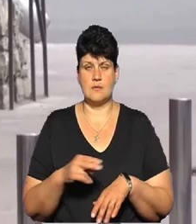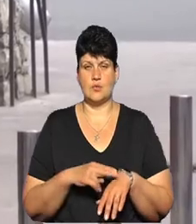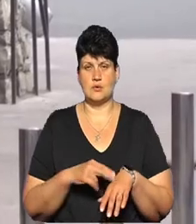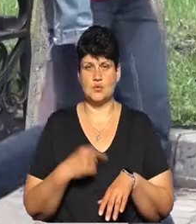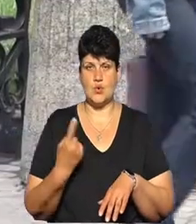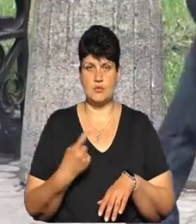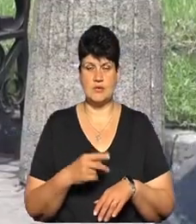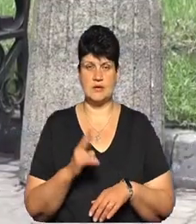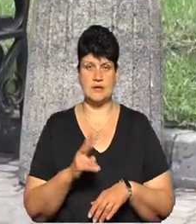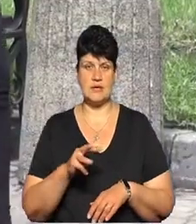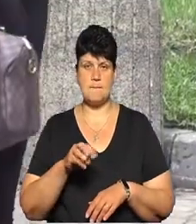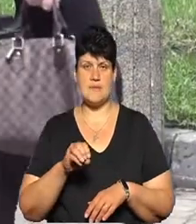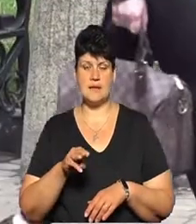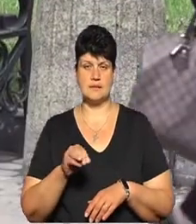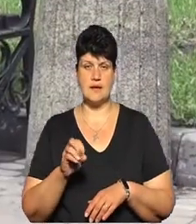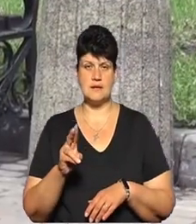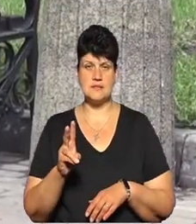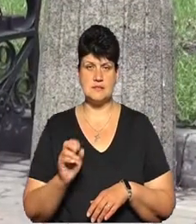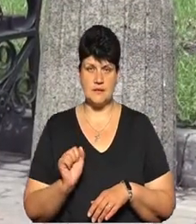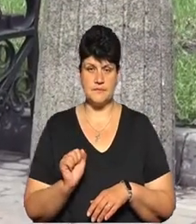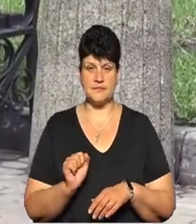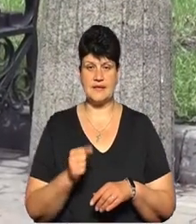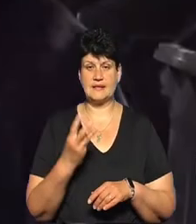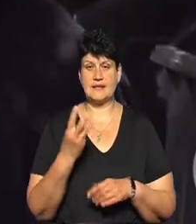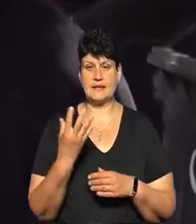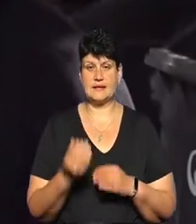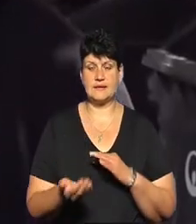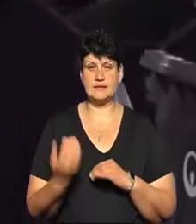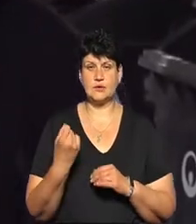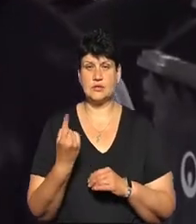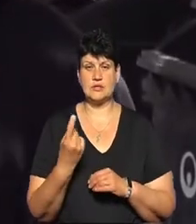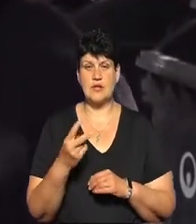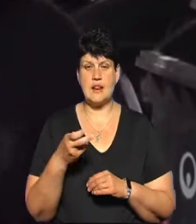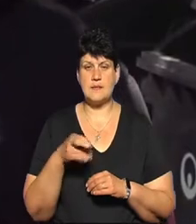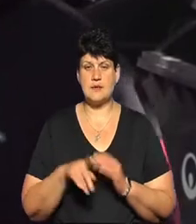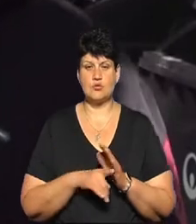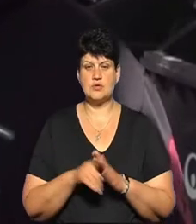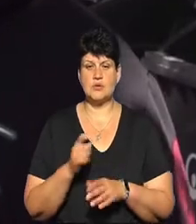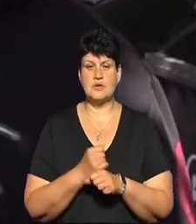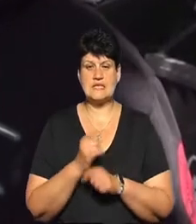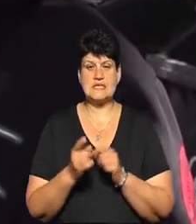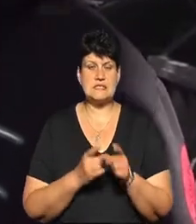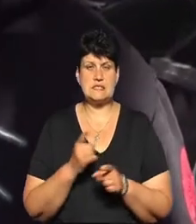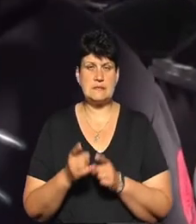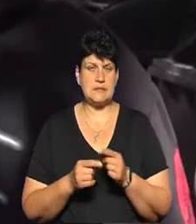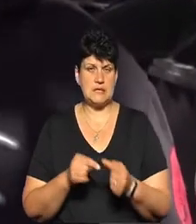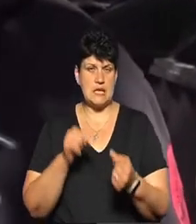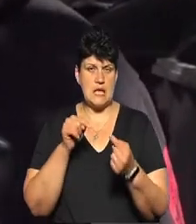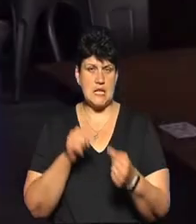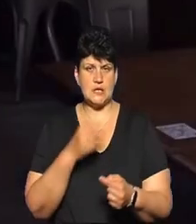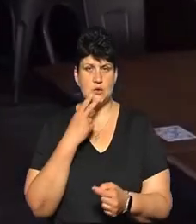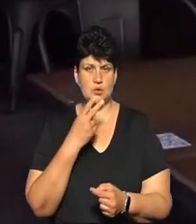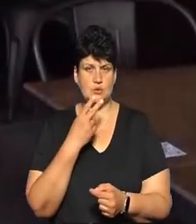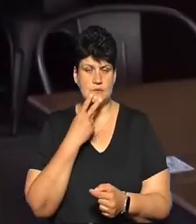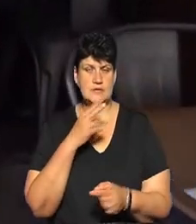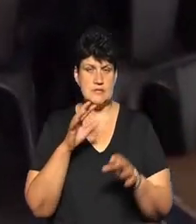Катерина Метельська. За її словами, 3 дні тому, 11 липня, почали діяти зміни до антитютюнового законодавства. Відповідно до них,